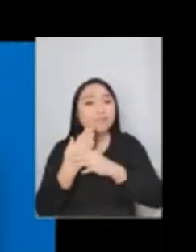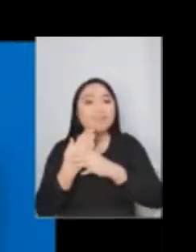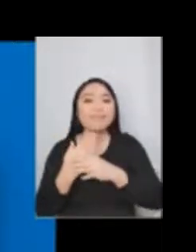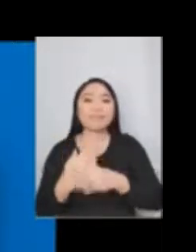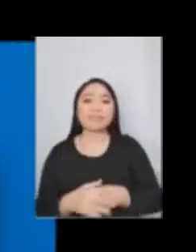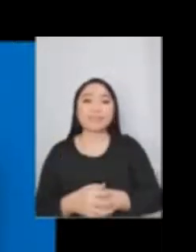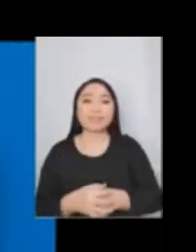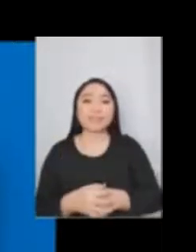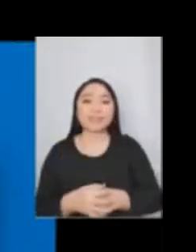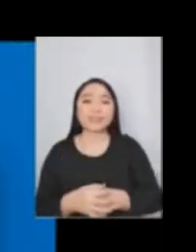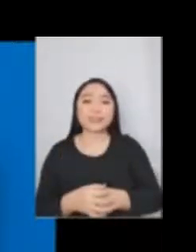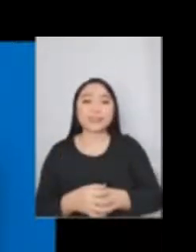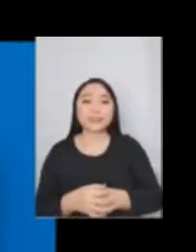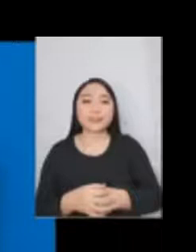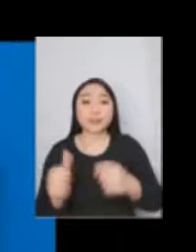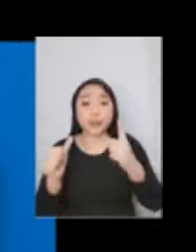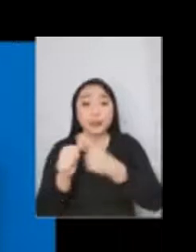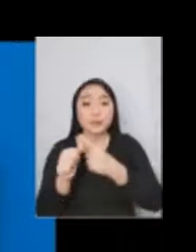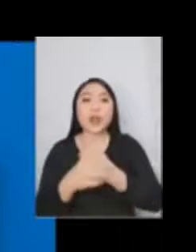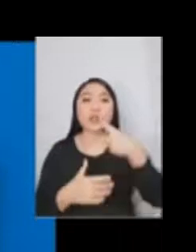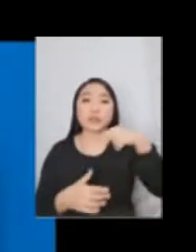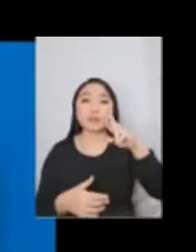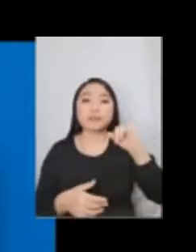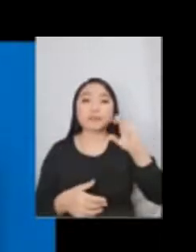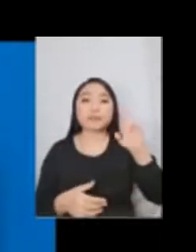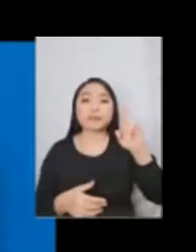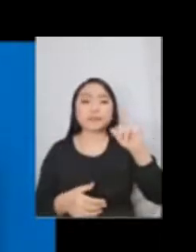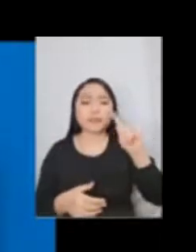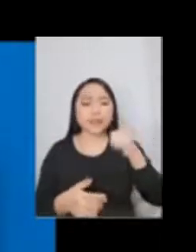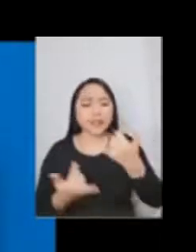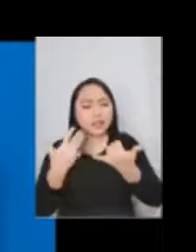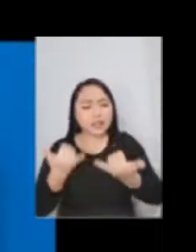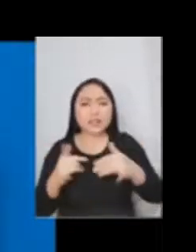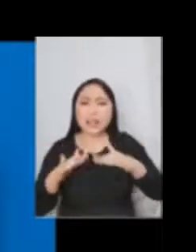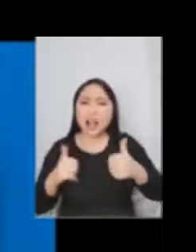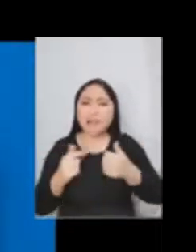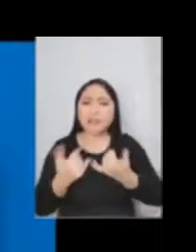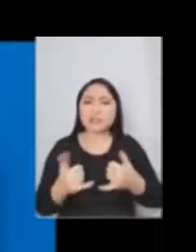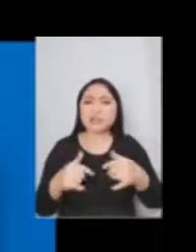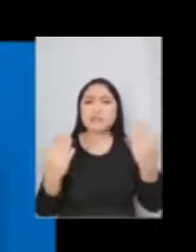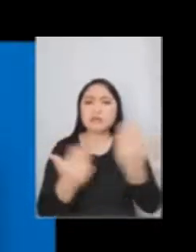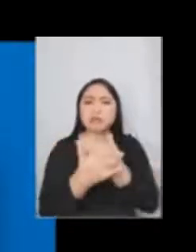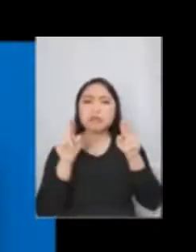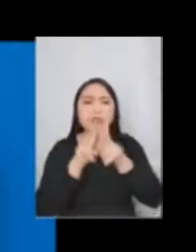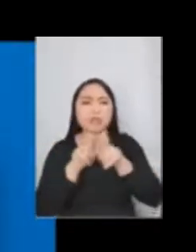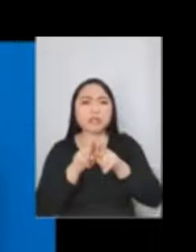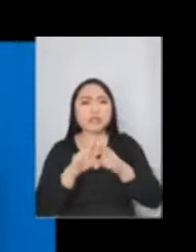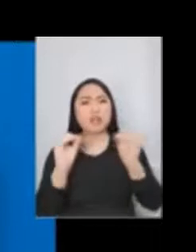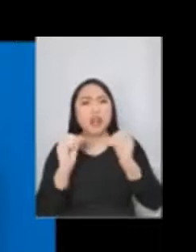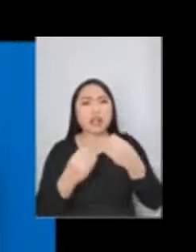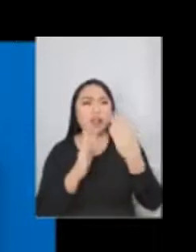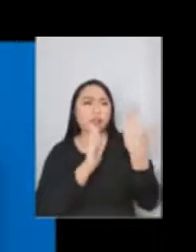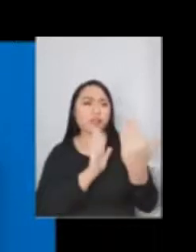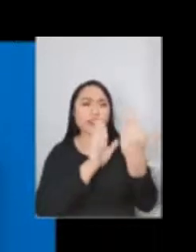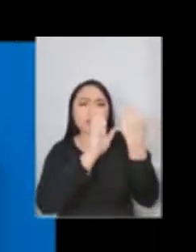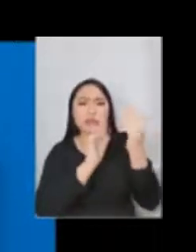While yung offline po natin, magagamit ng ating mga teachers para for additional resource materials, yung atin pong